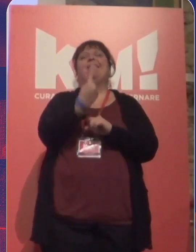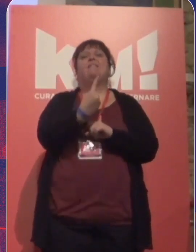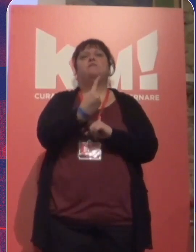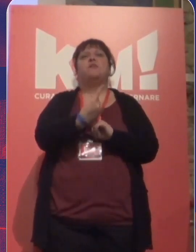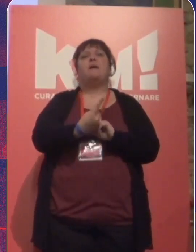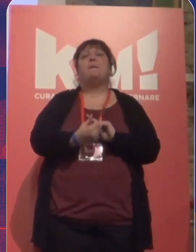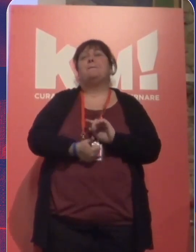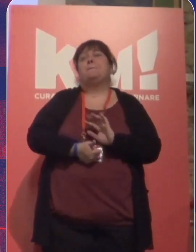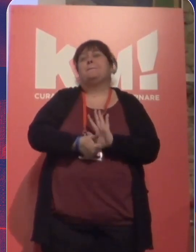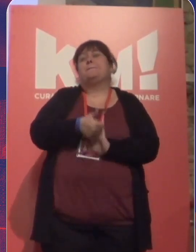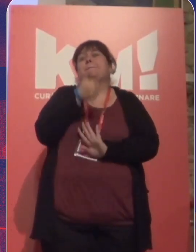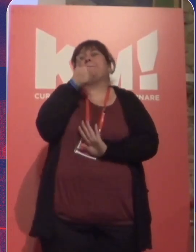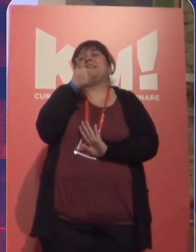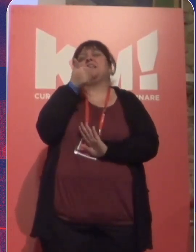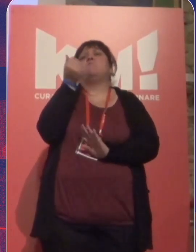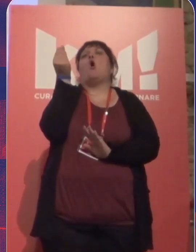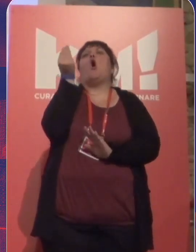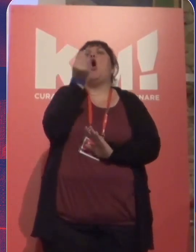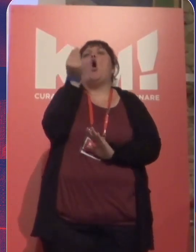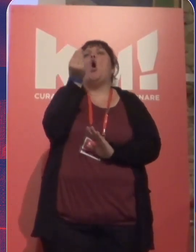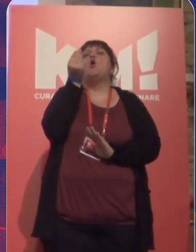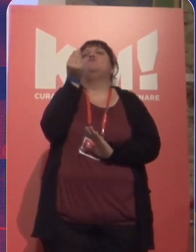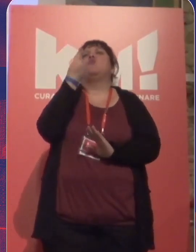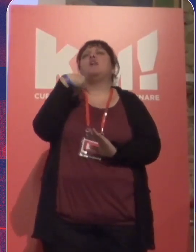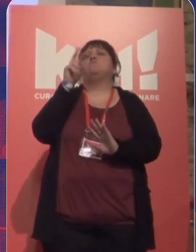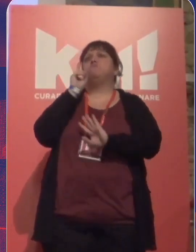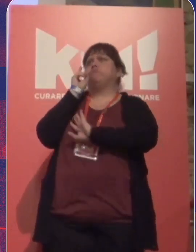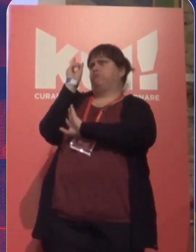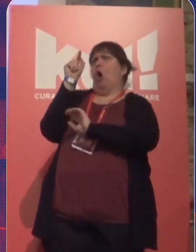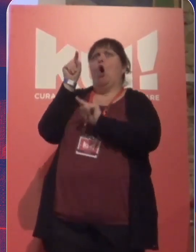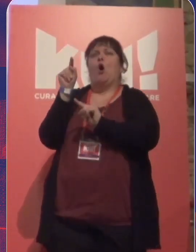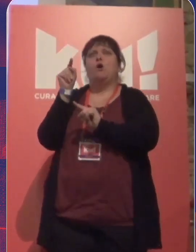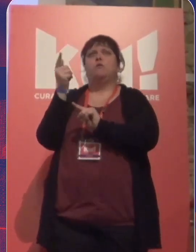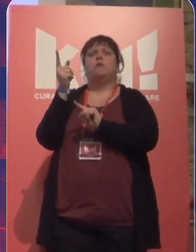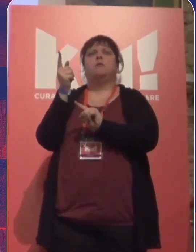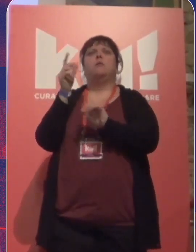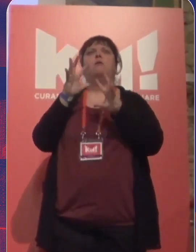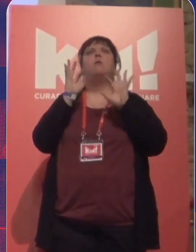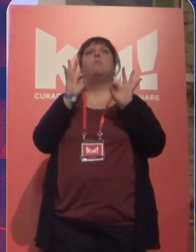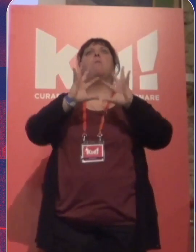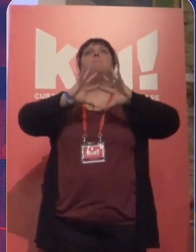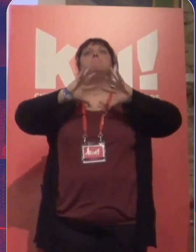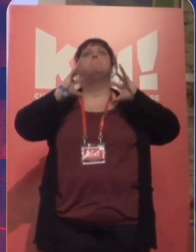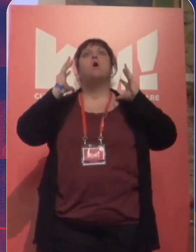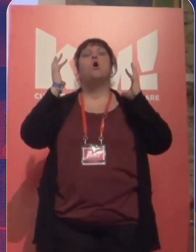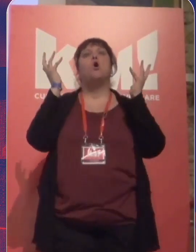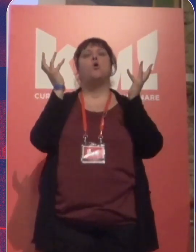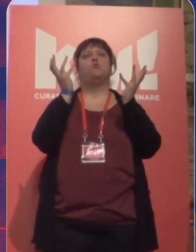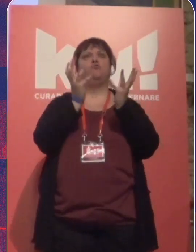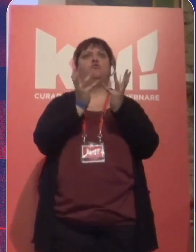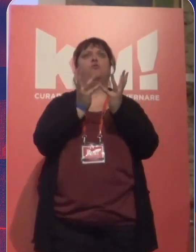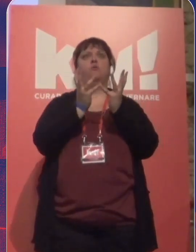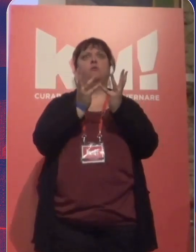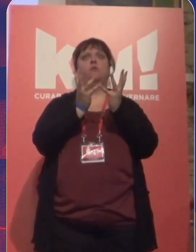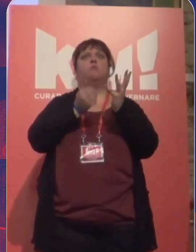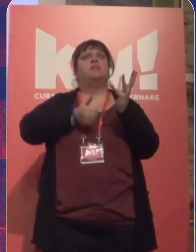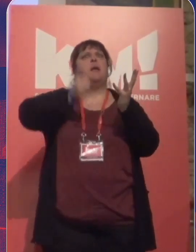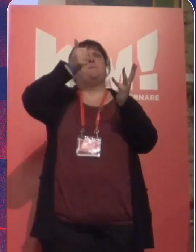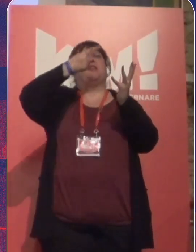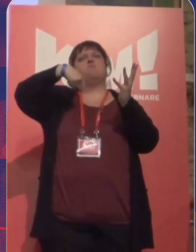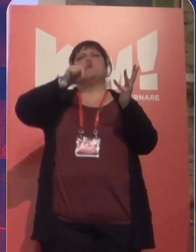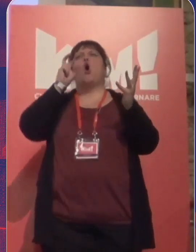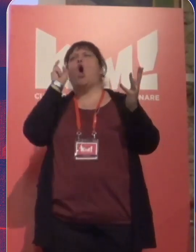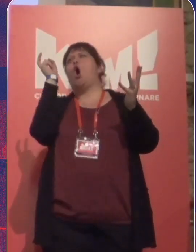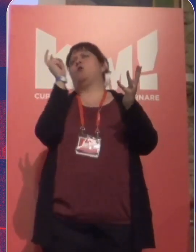d'occhio è il mondo cosa vuol dire che il primo vero oggetto d'odio e il mondo